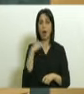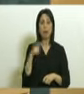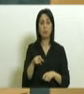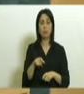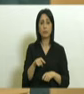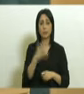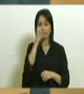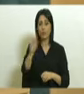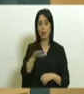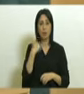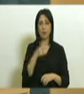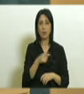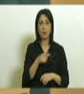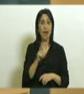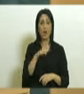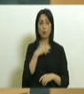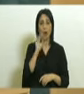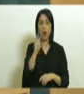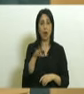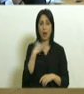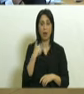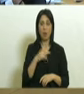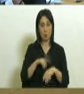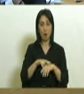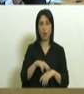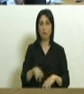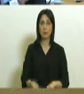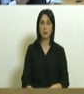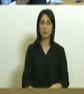სურათი რატო არ დადეთ? რატო არ დადეთ ეგ სურათი?